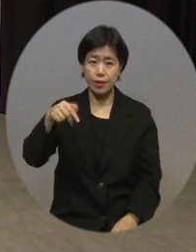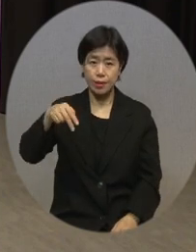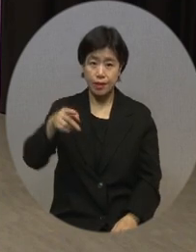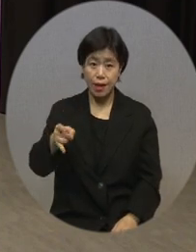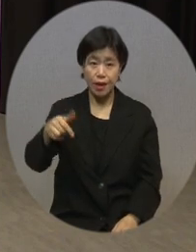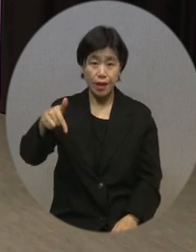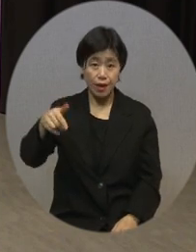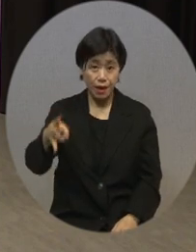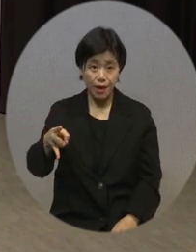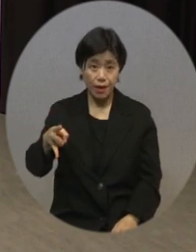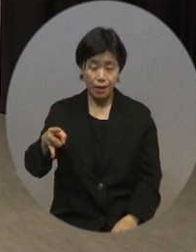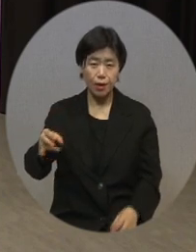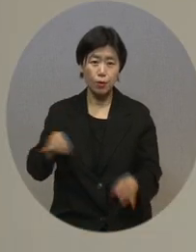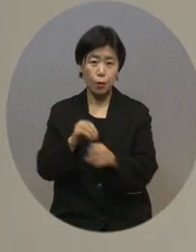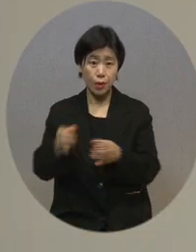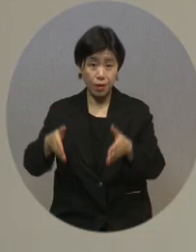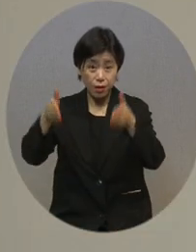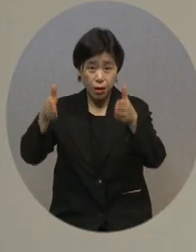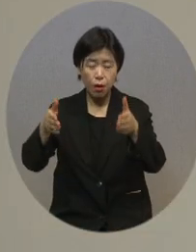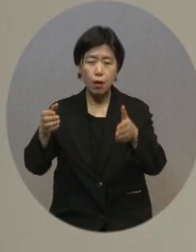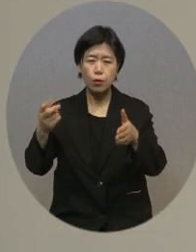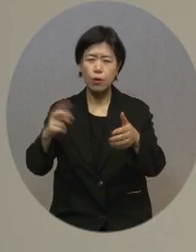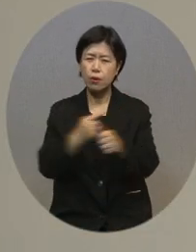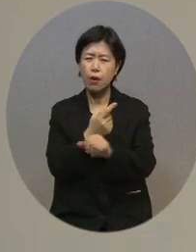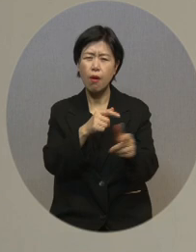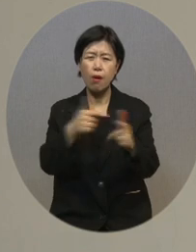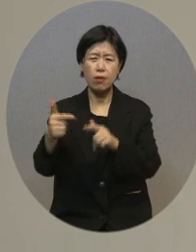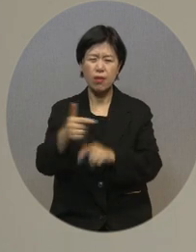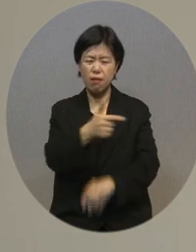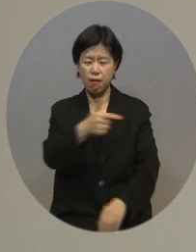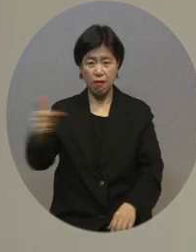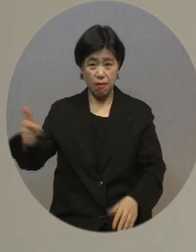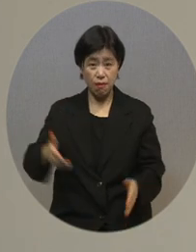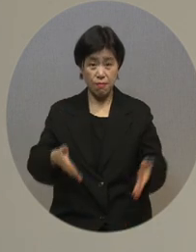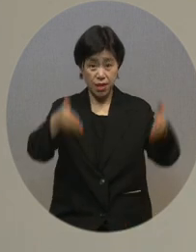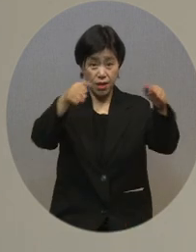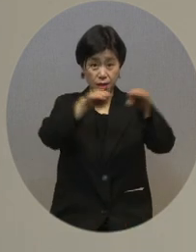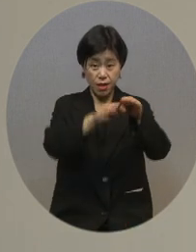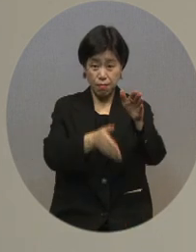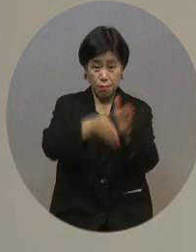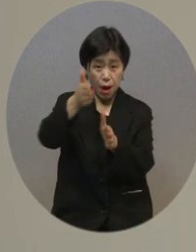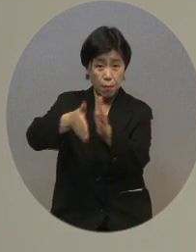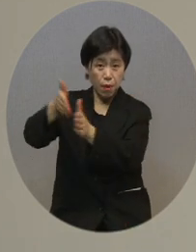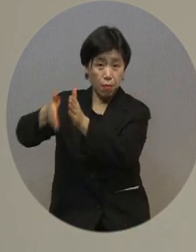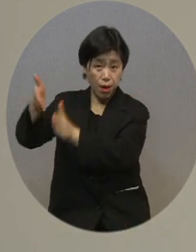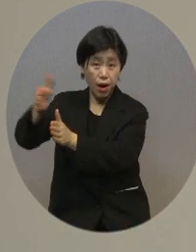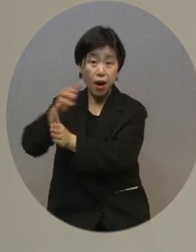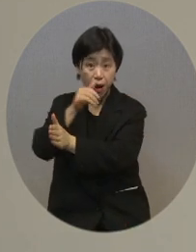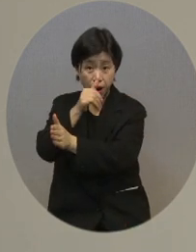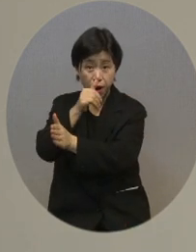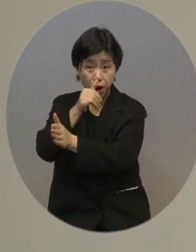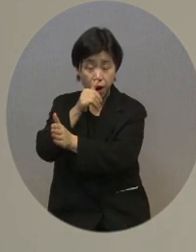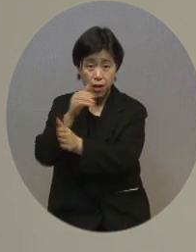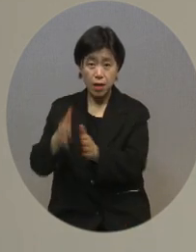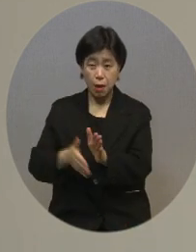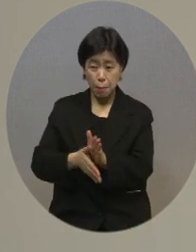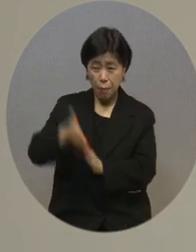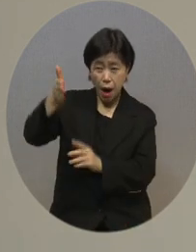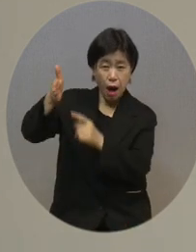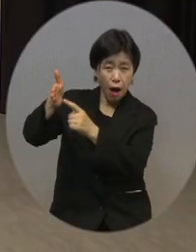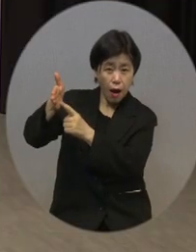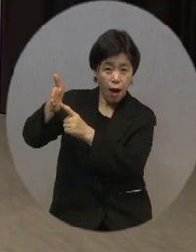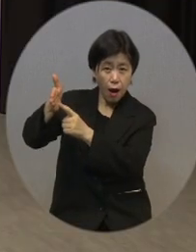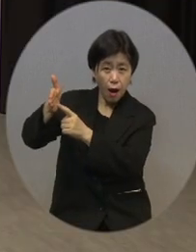하나은행 또 뭐 교원빌딩 그런 아주 큰 대형 빌딩을 가진 그런 사업자들이 네. 거기다 큰 전광판을